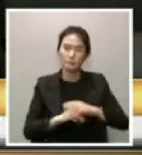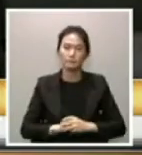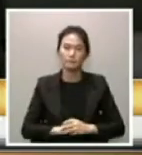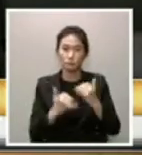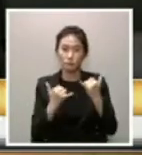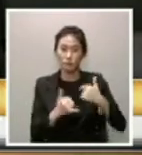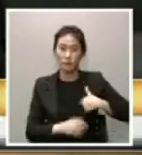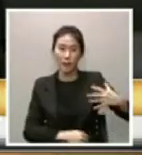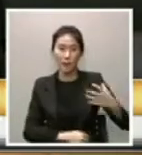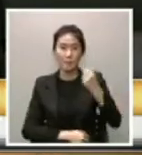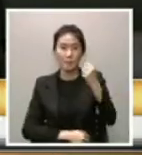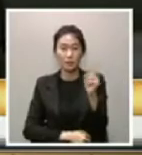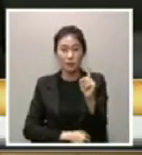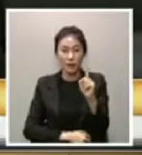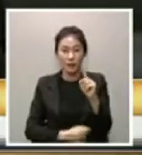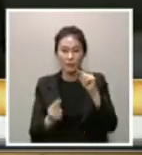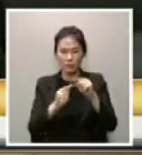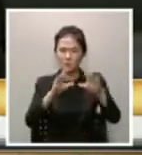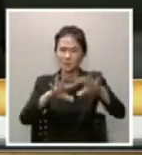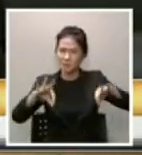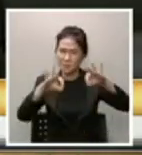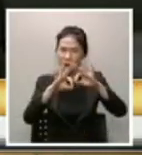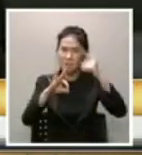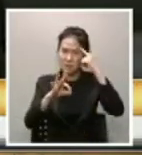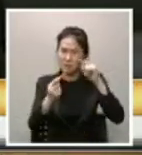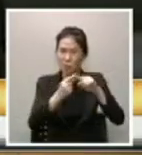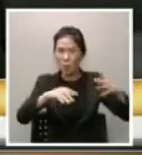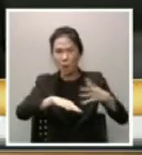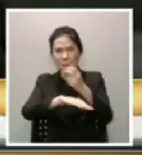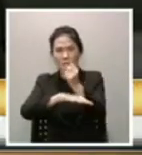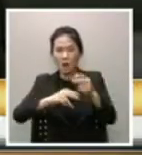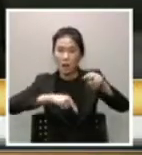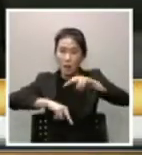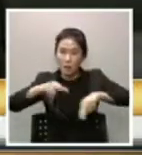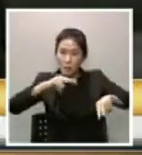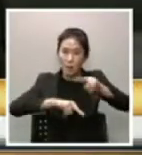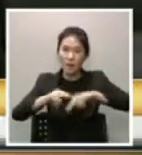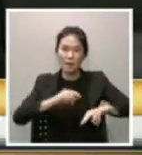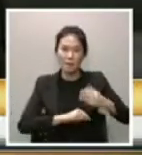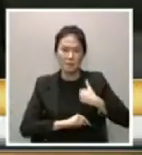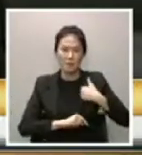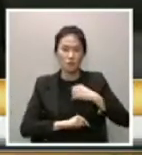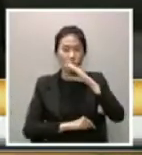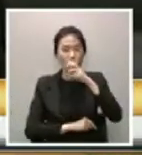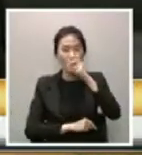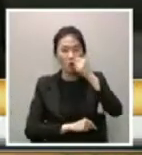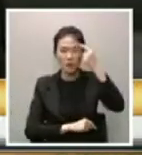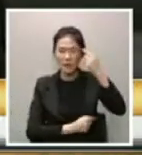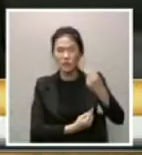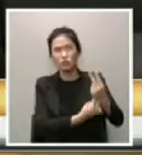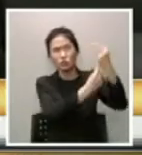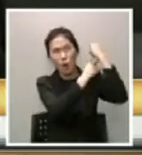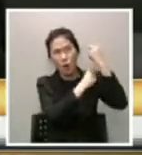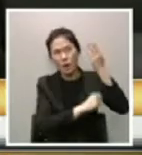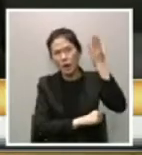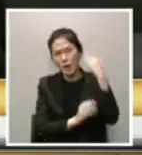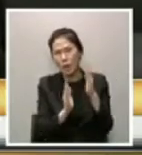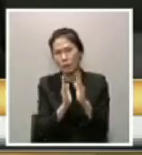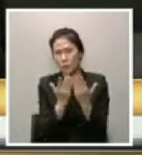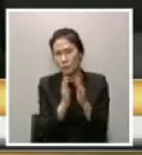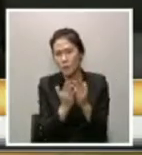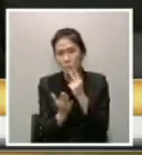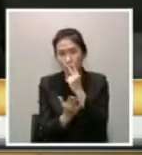นาจในการควบคุมสื่อเนี่ยครับสำคัญมากครับในด้านการเมืองการปกครองเพราะถ้ามองย้อนกลับไปพลิกตำราการปกครองพลิกตำรา